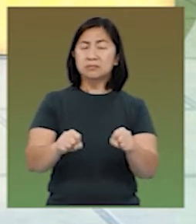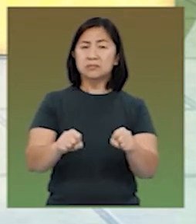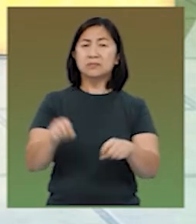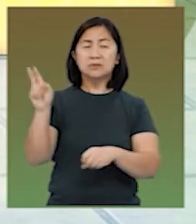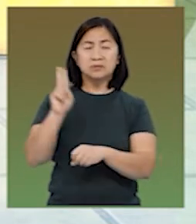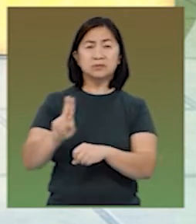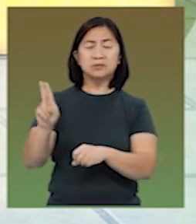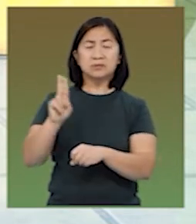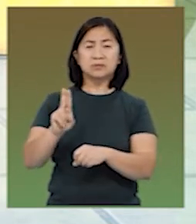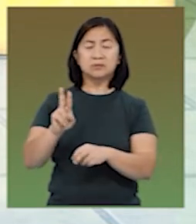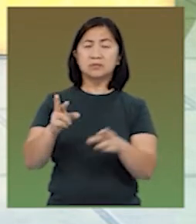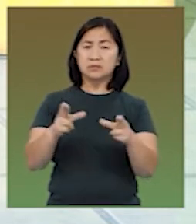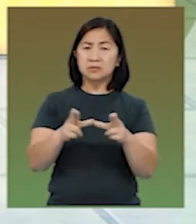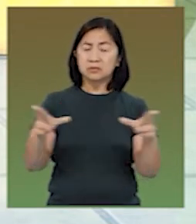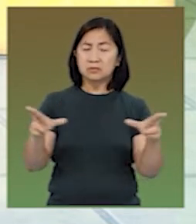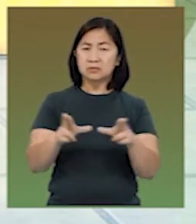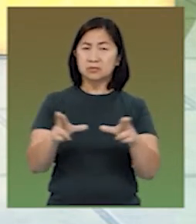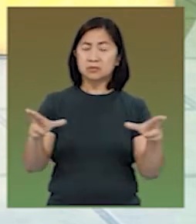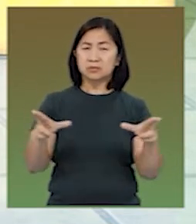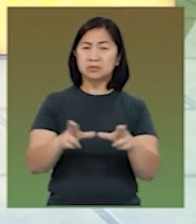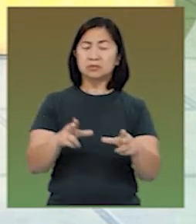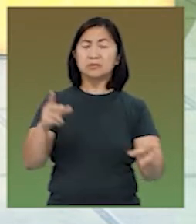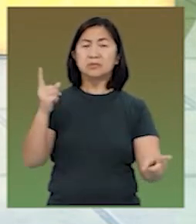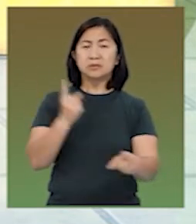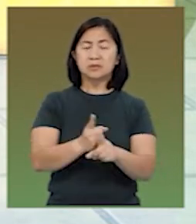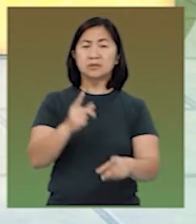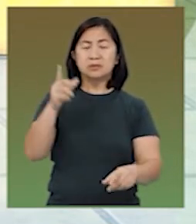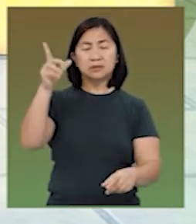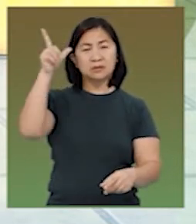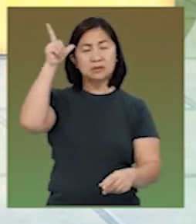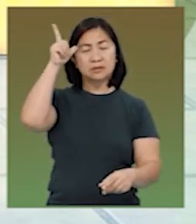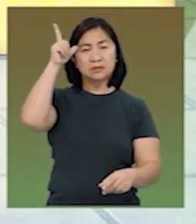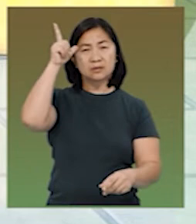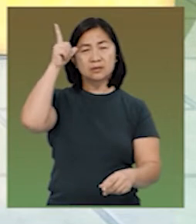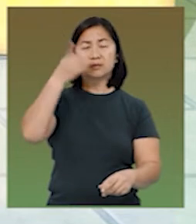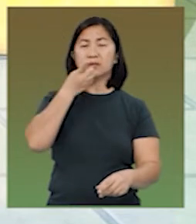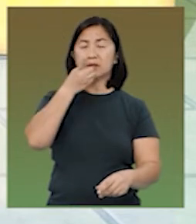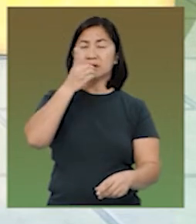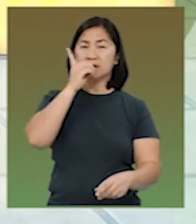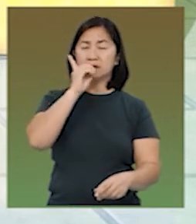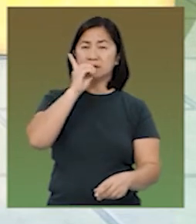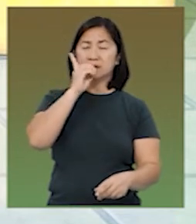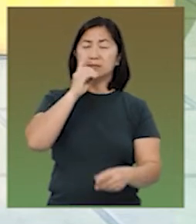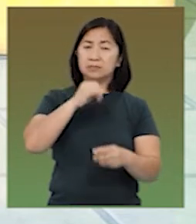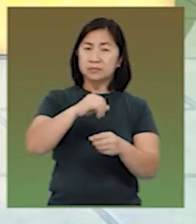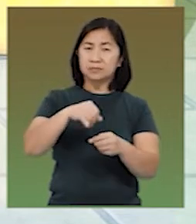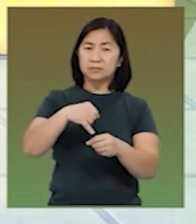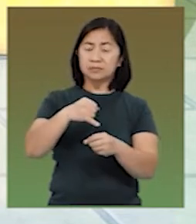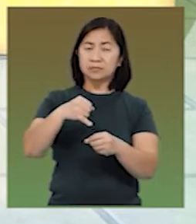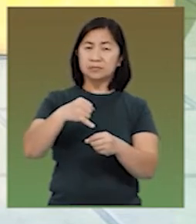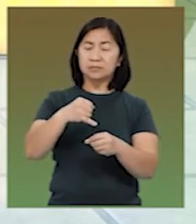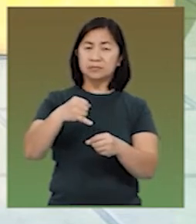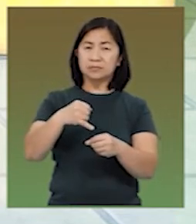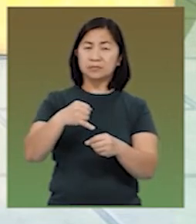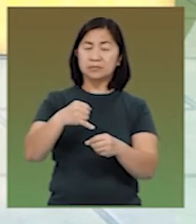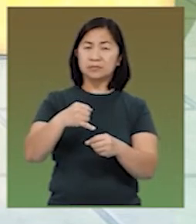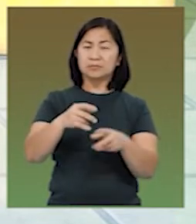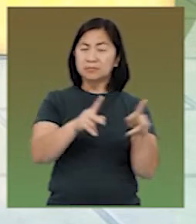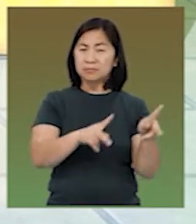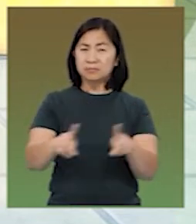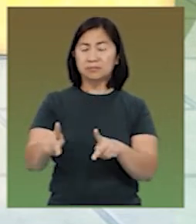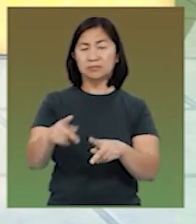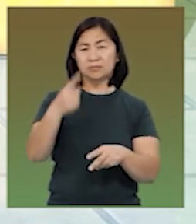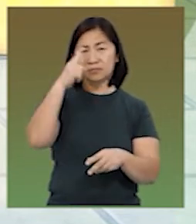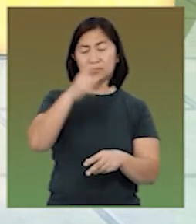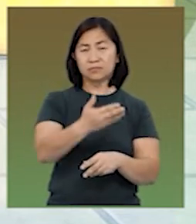rin pong gumamit ng ruler. Tama ka, Lino. Inumin niyo muna itong juice na tinimpla